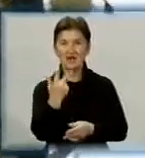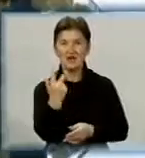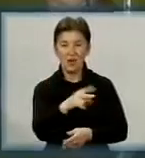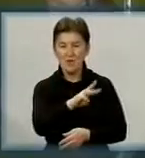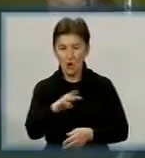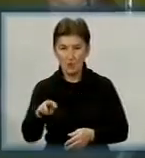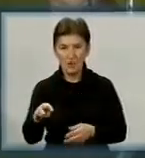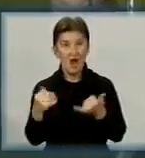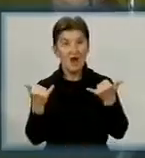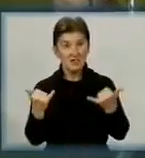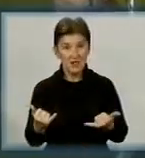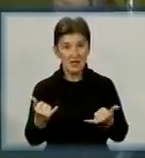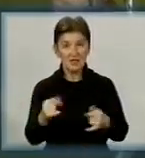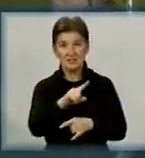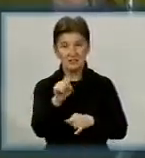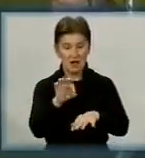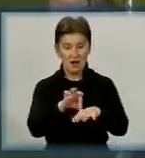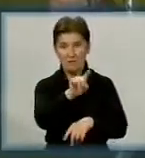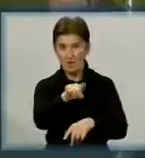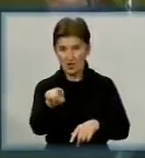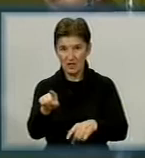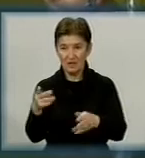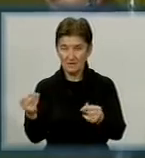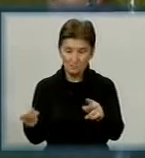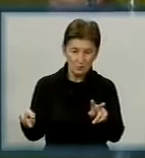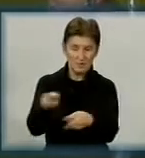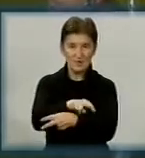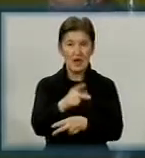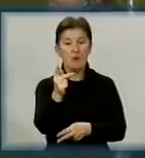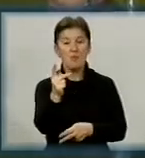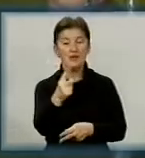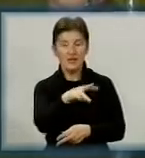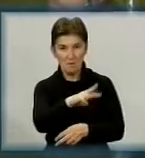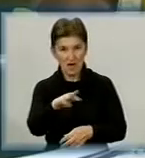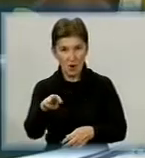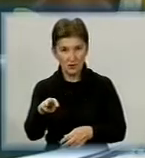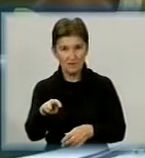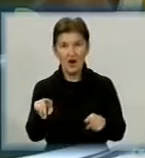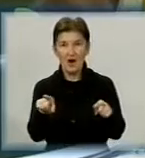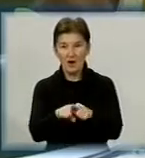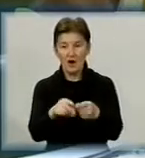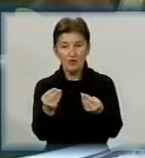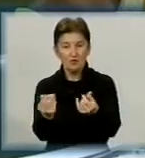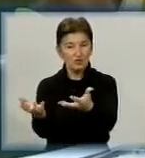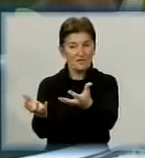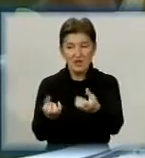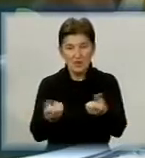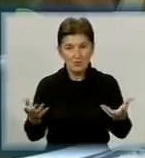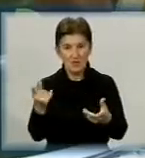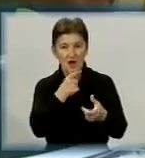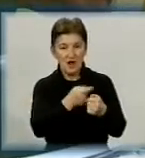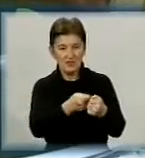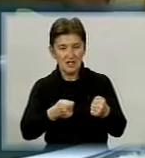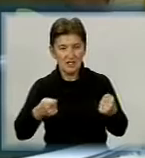гривень. Зараз вже за оздоровлених працівників фонд перерахував майже 1,5 мільйона гривень. Та й цих коштів лікарня не отримала. Їх затримує